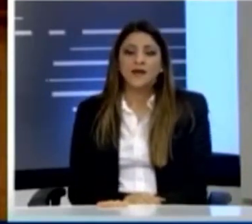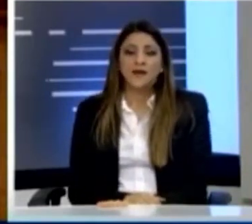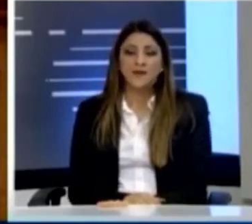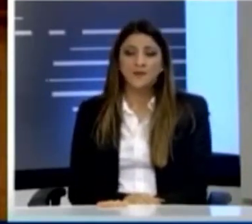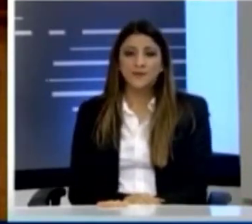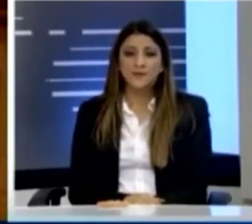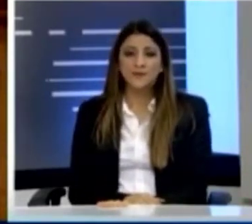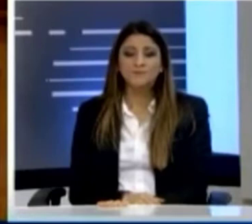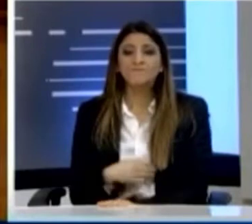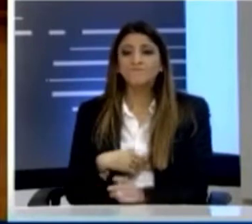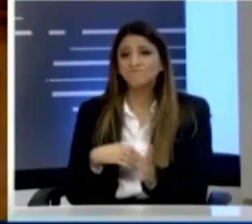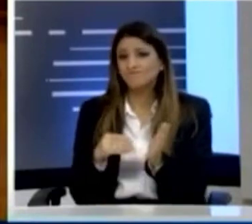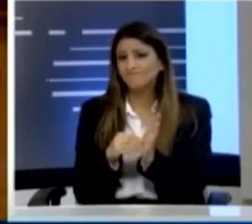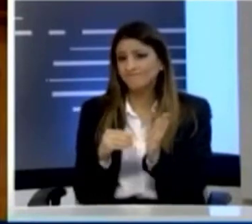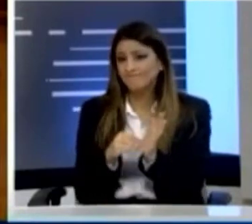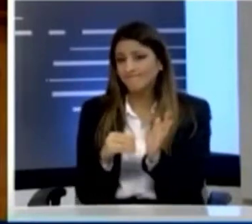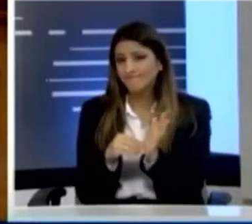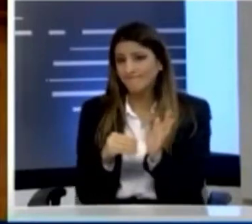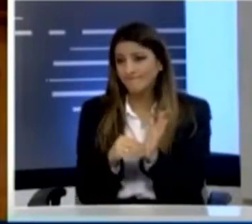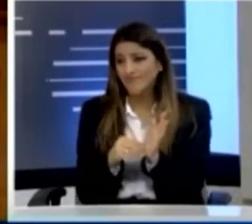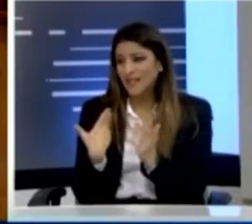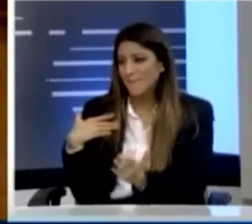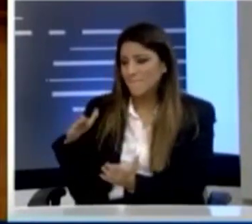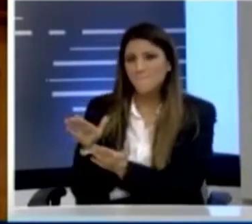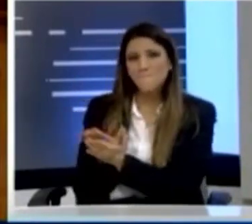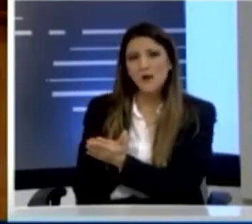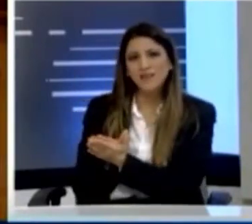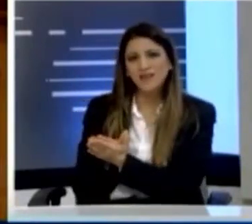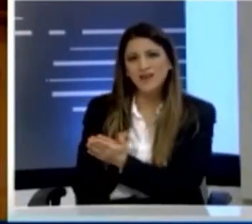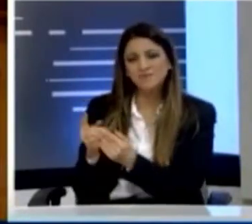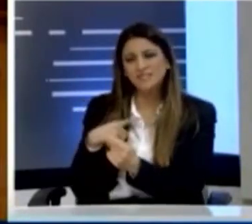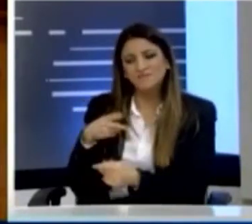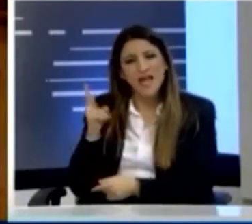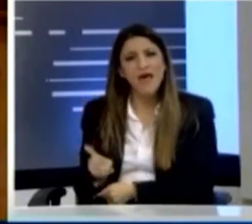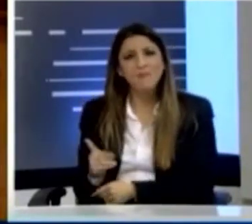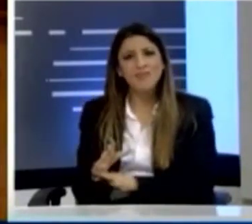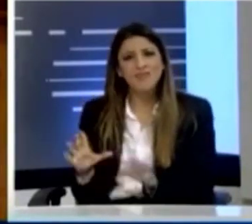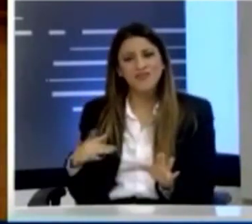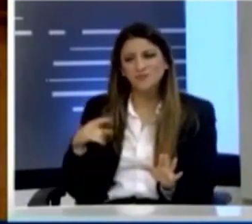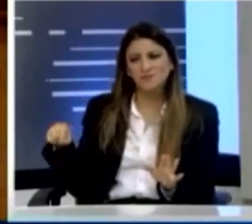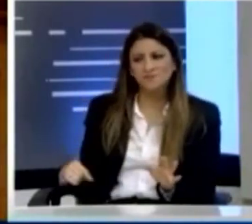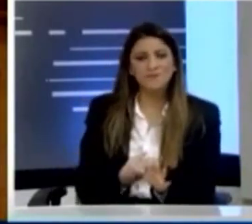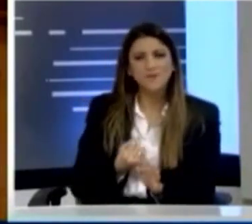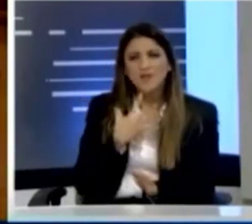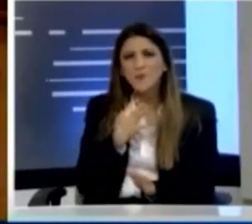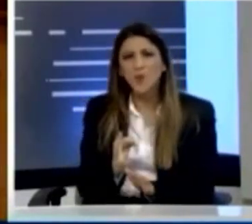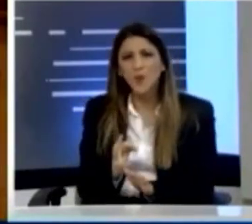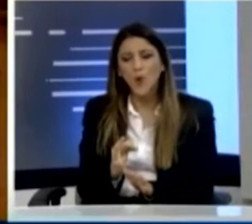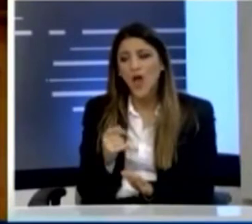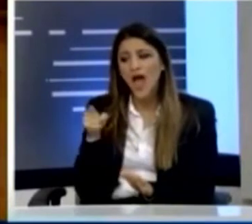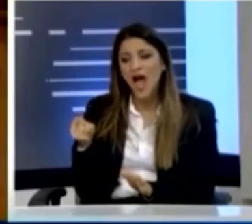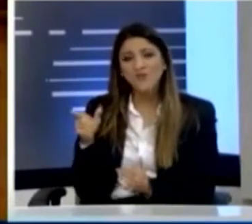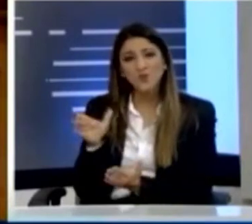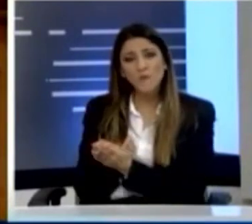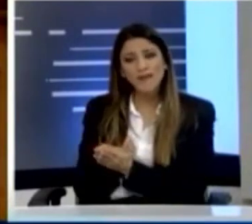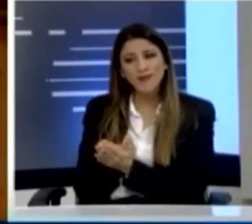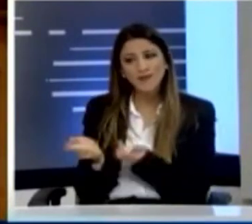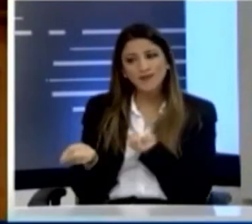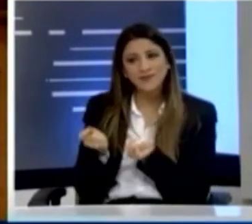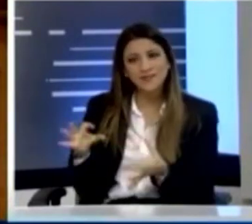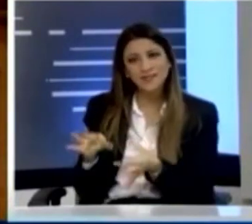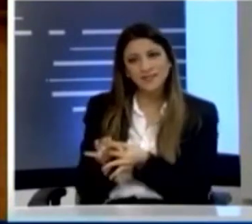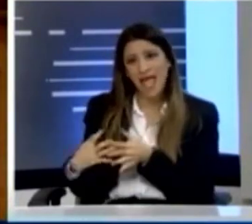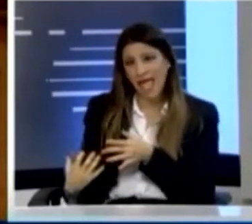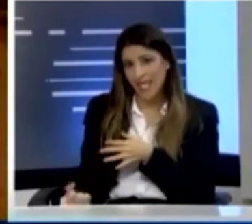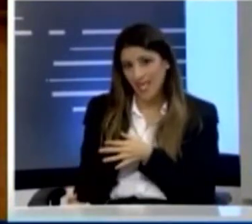συκοφαντικό και πολλαπλώς επικίνδυνο χαρακτήρα της μαρτυρίας του προστατευόμενου μάρτυρα ή του υποβολέα του, ήταν ανάγκη να έρθω σήμερα εδώ,